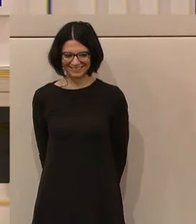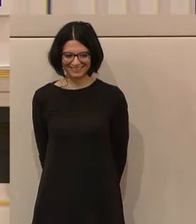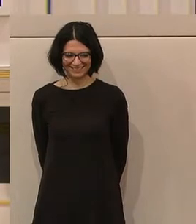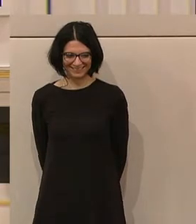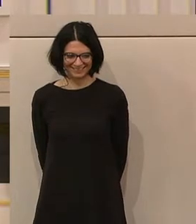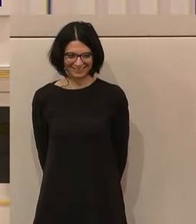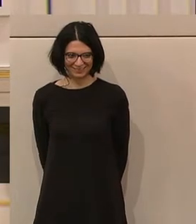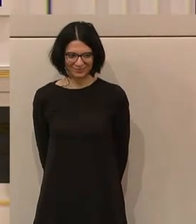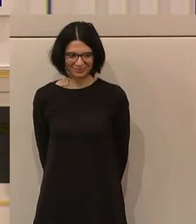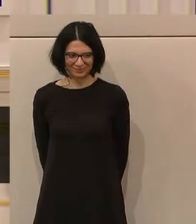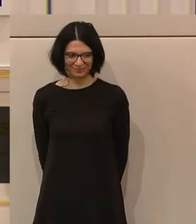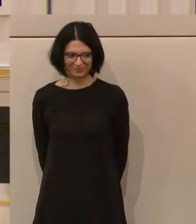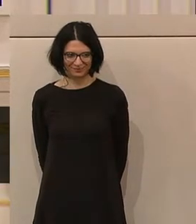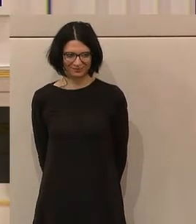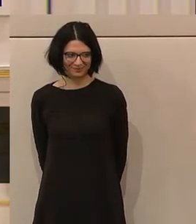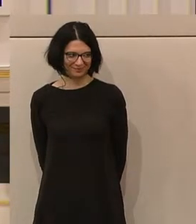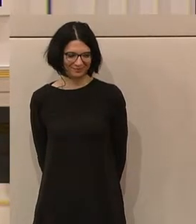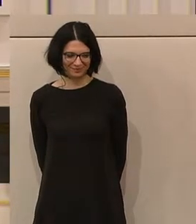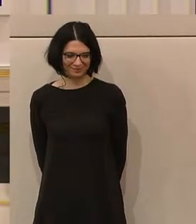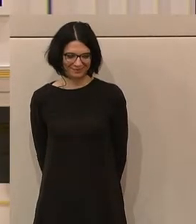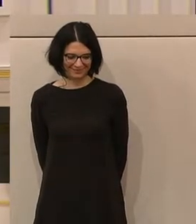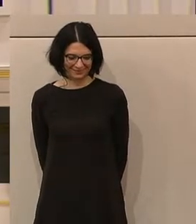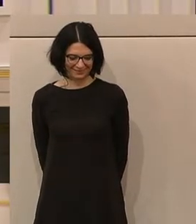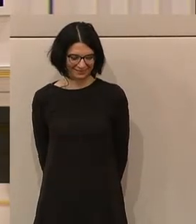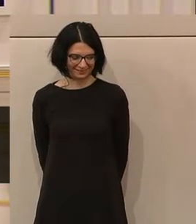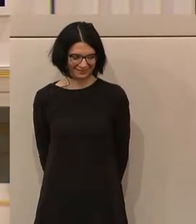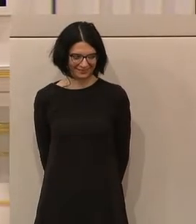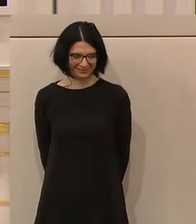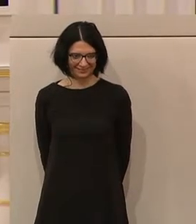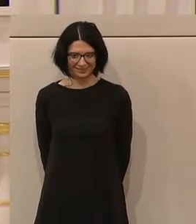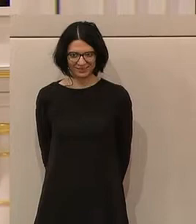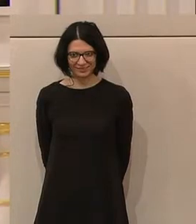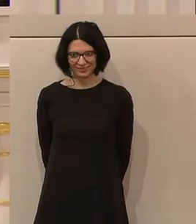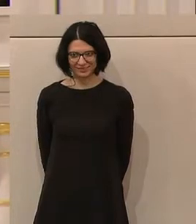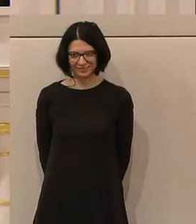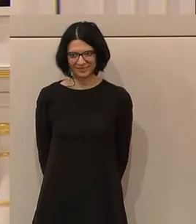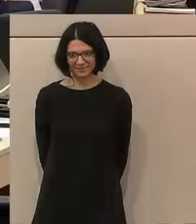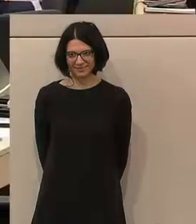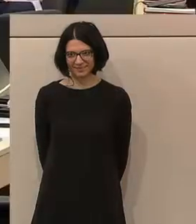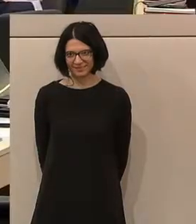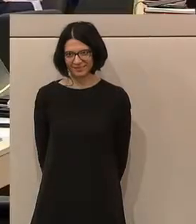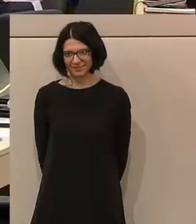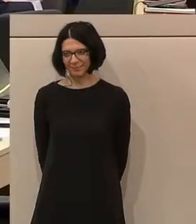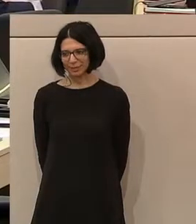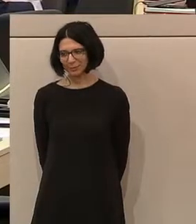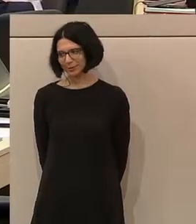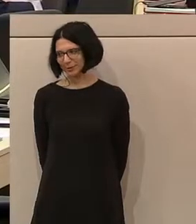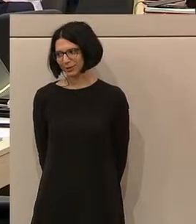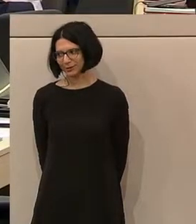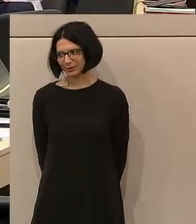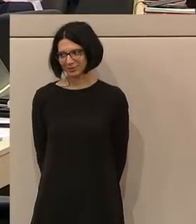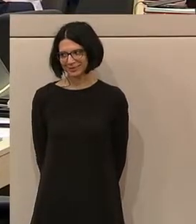wie bisher an den jeweiligen Schulen. In der Begründung seines Entschließungsantrags verweist NEOS auf